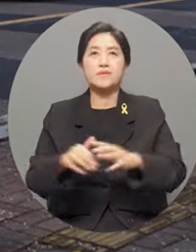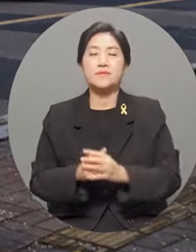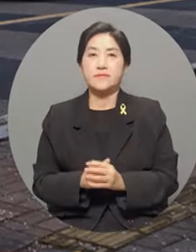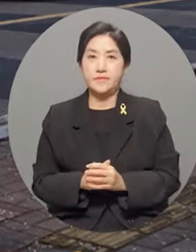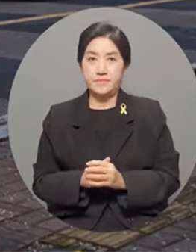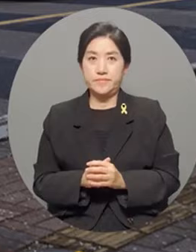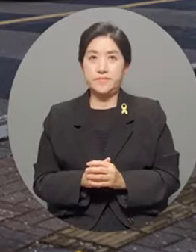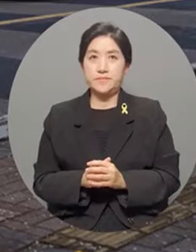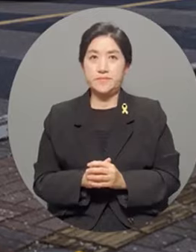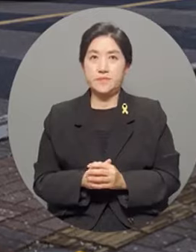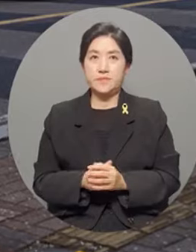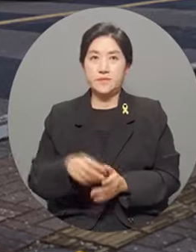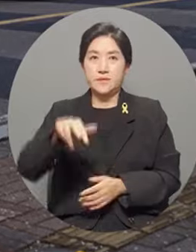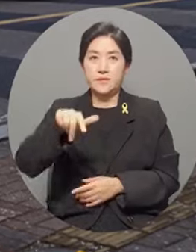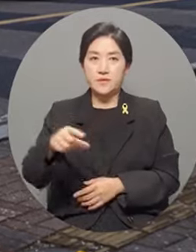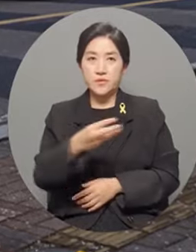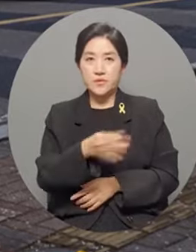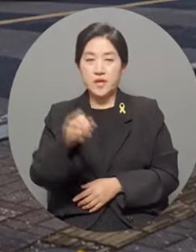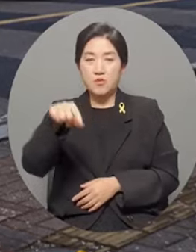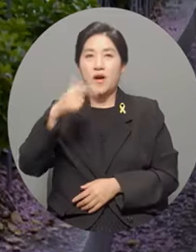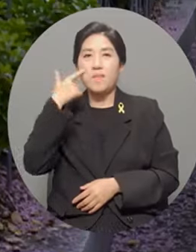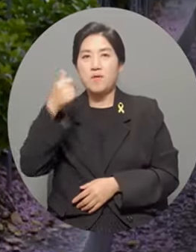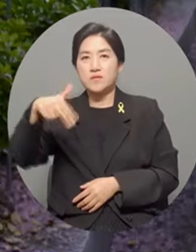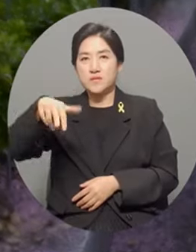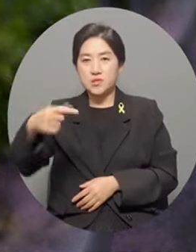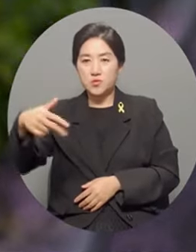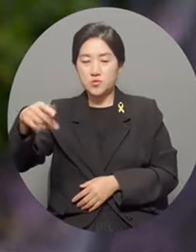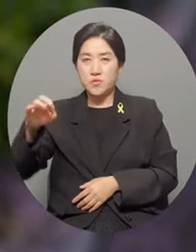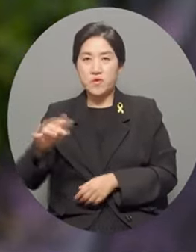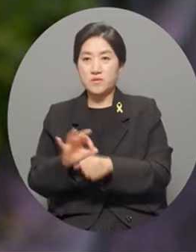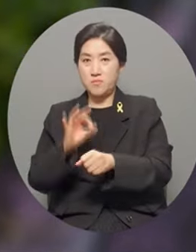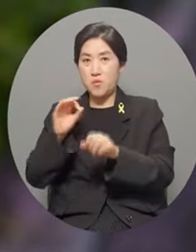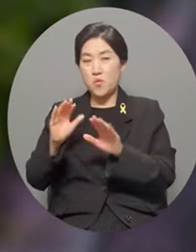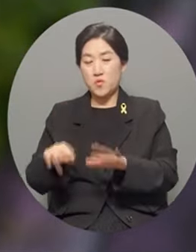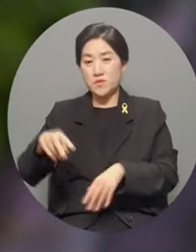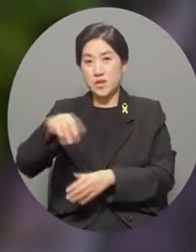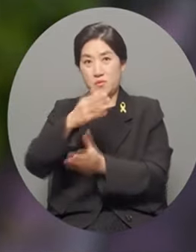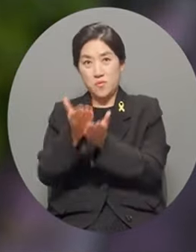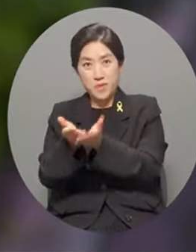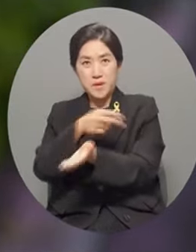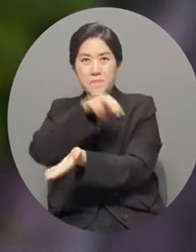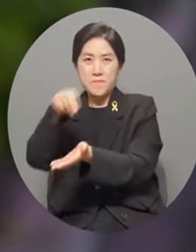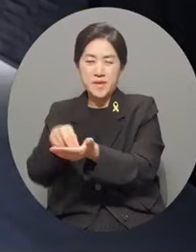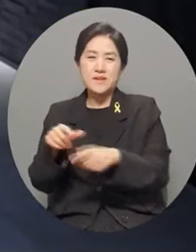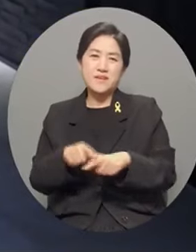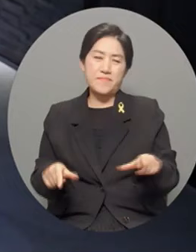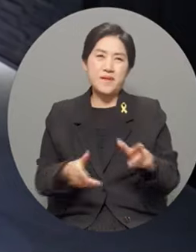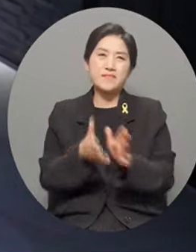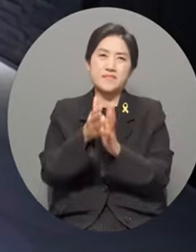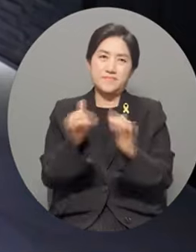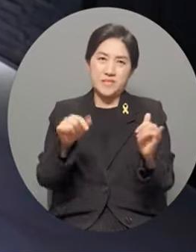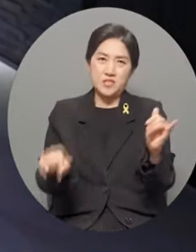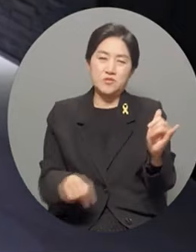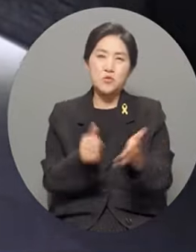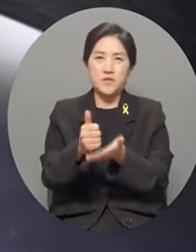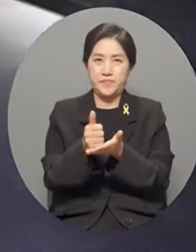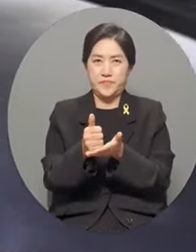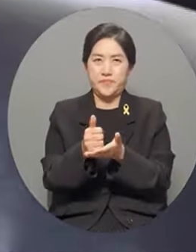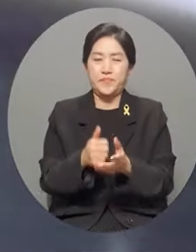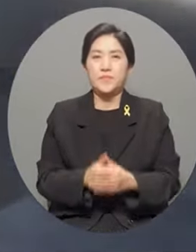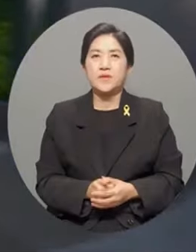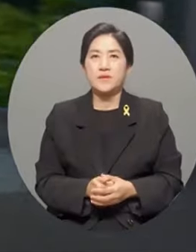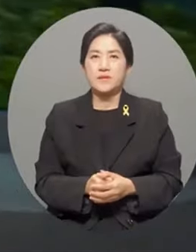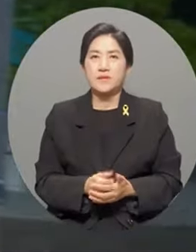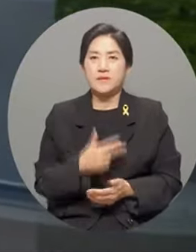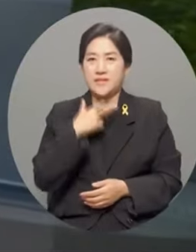전태호 씨의 아버지 전종현 씨도 10년 전 오늘 세월호에 탑승했던 일반 승객 중 한 사람이었습니다